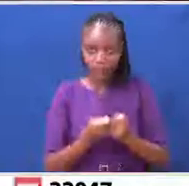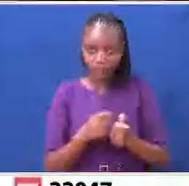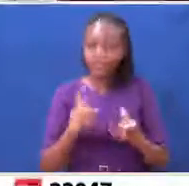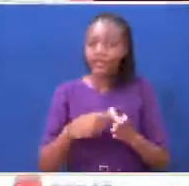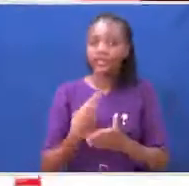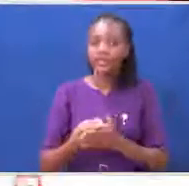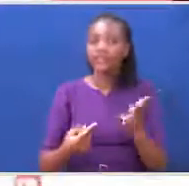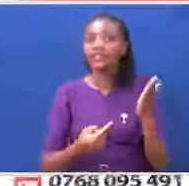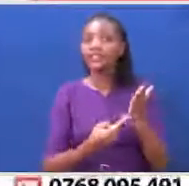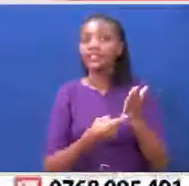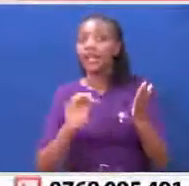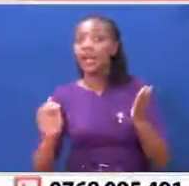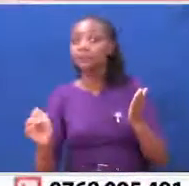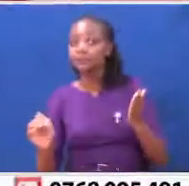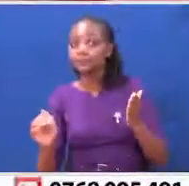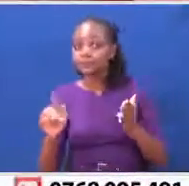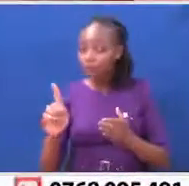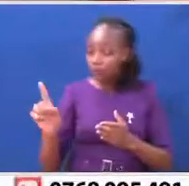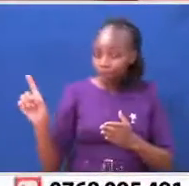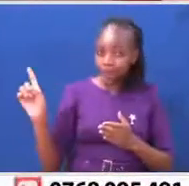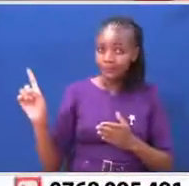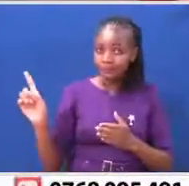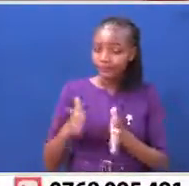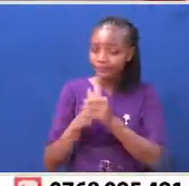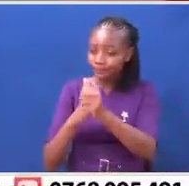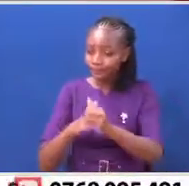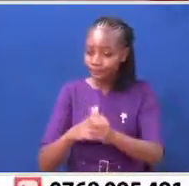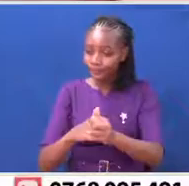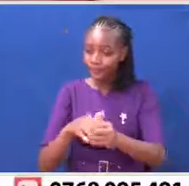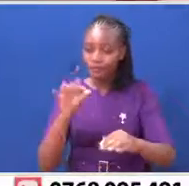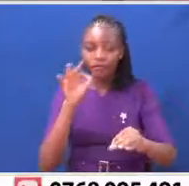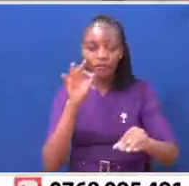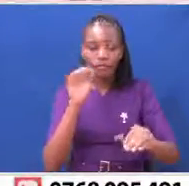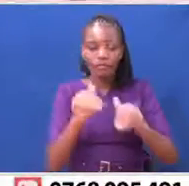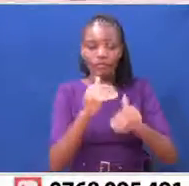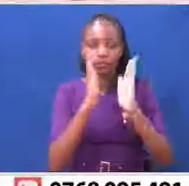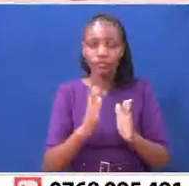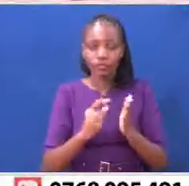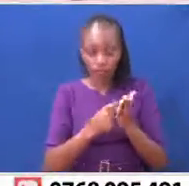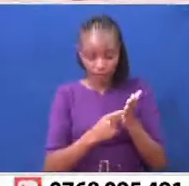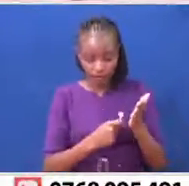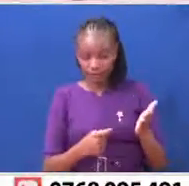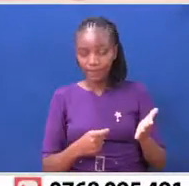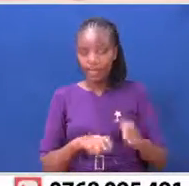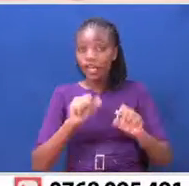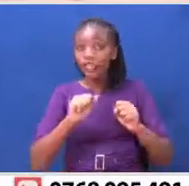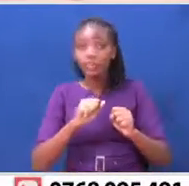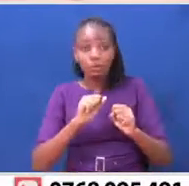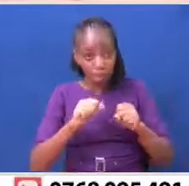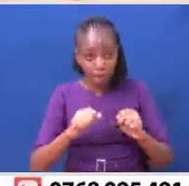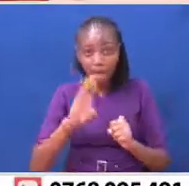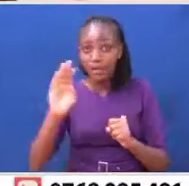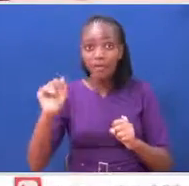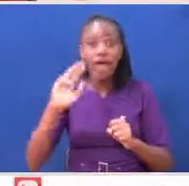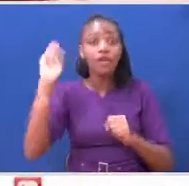kaunti ya Taita Taveta, Grandon Sambuja amewaongoza wapiga kura kutia saini zao. Na itapita.